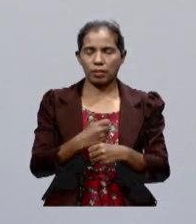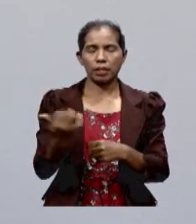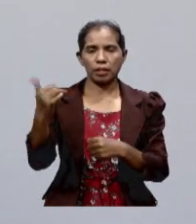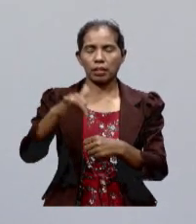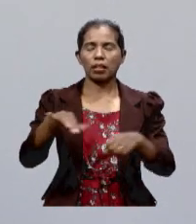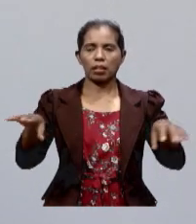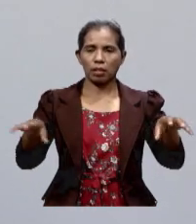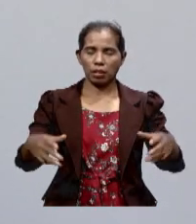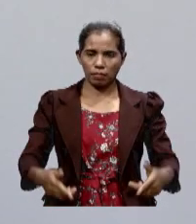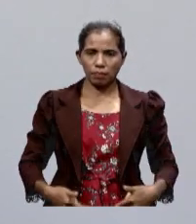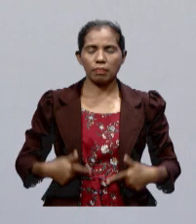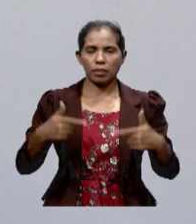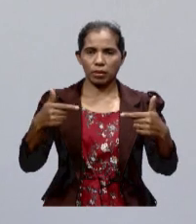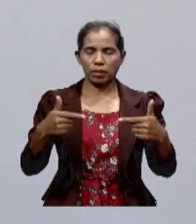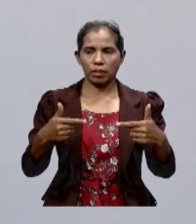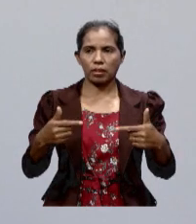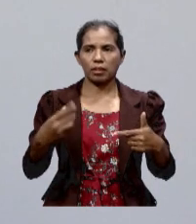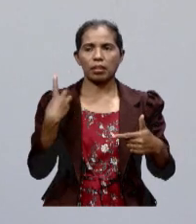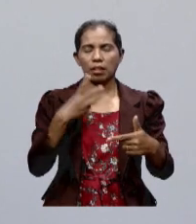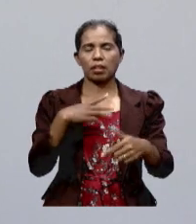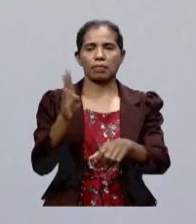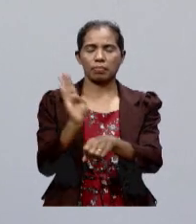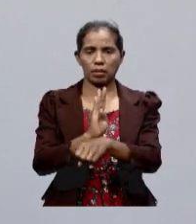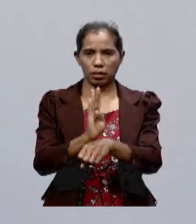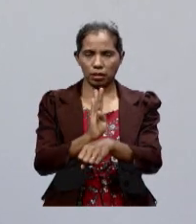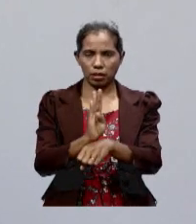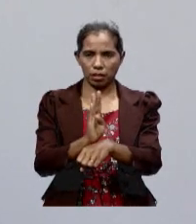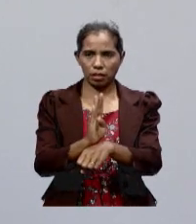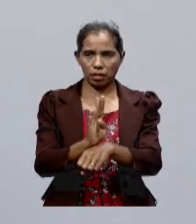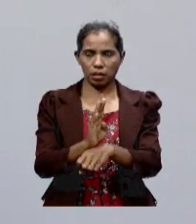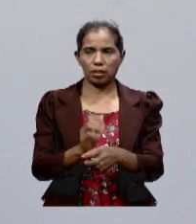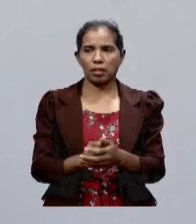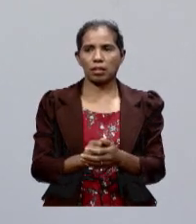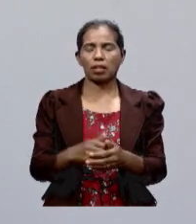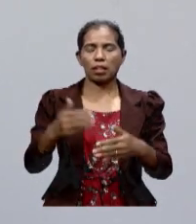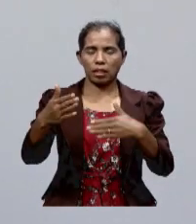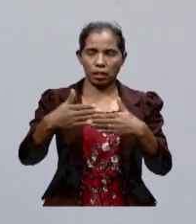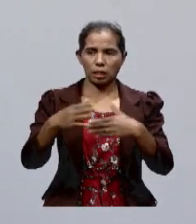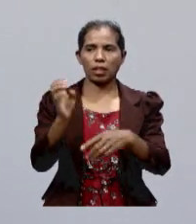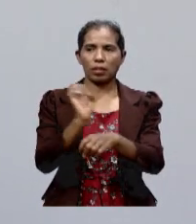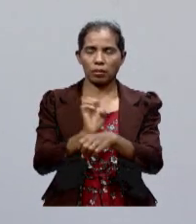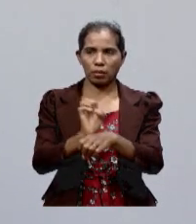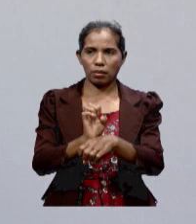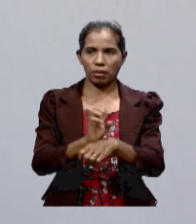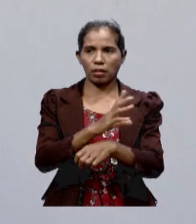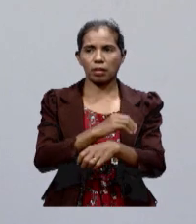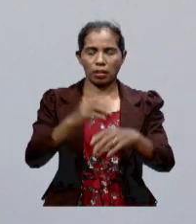moris itare e business e economy